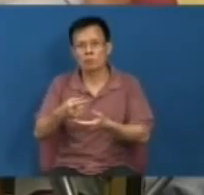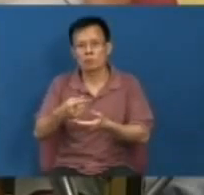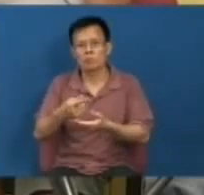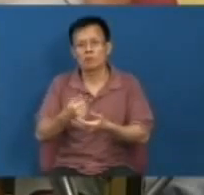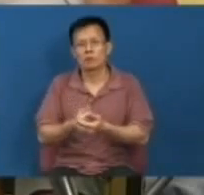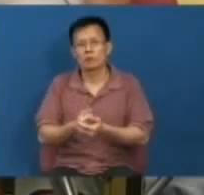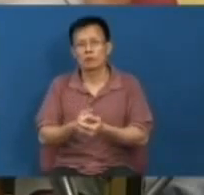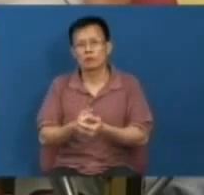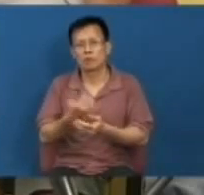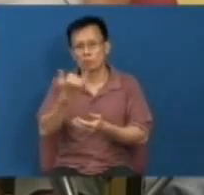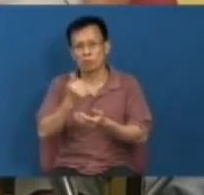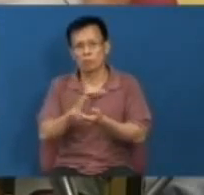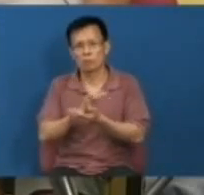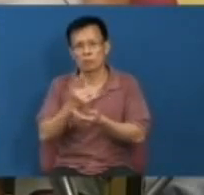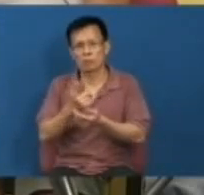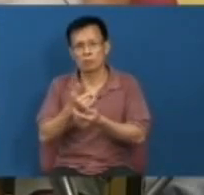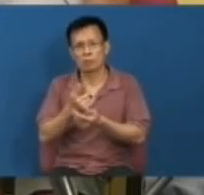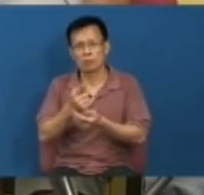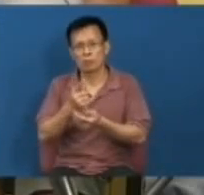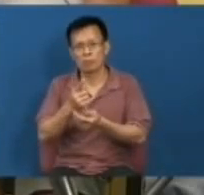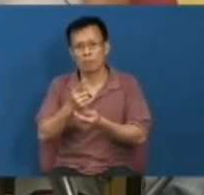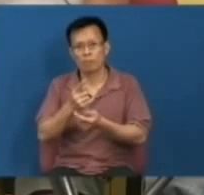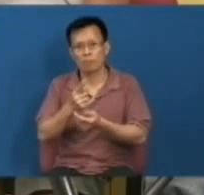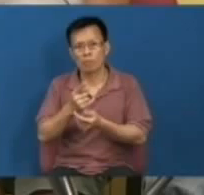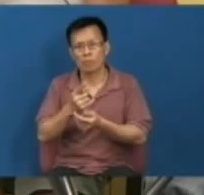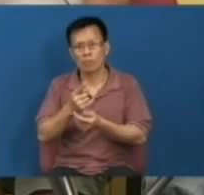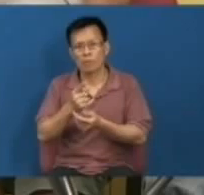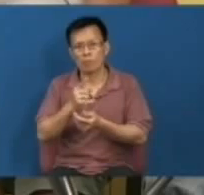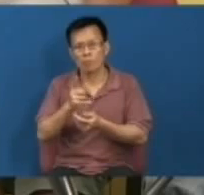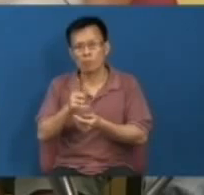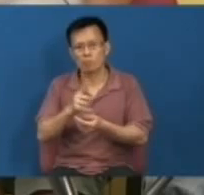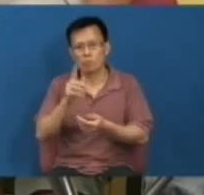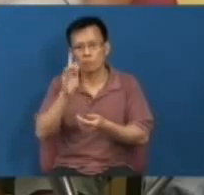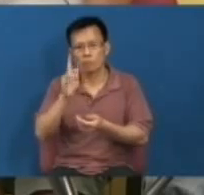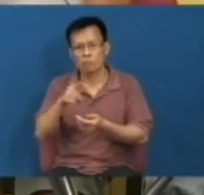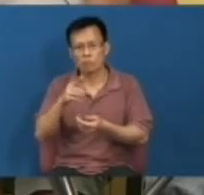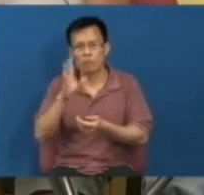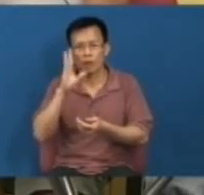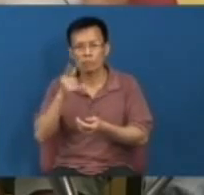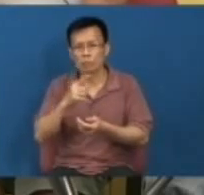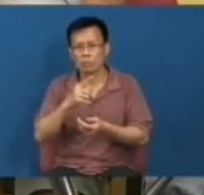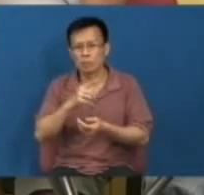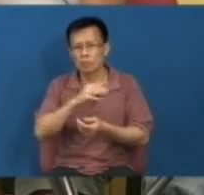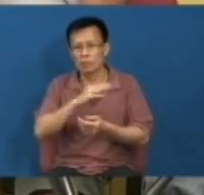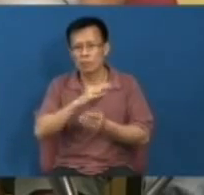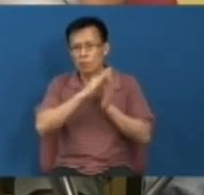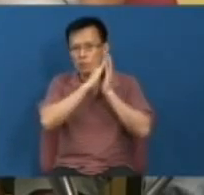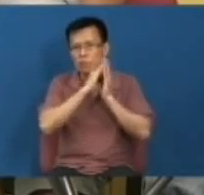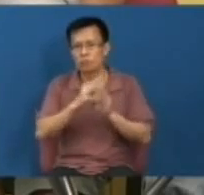問每香港有咩租客可以同你住到住咁耐咧？咁但係我亦